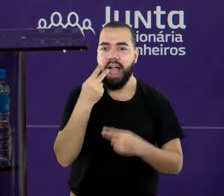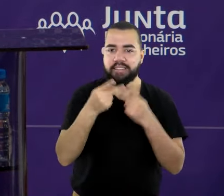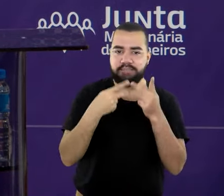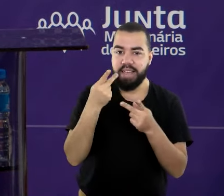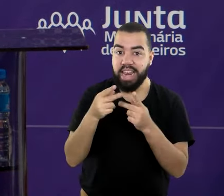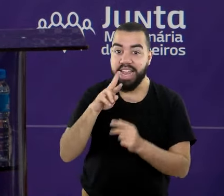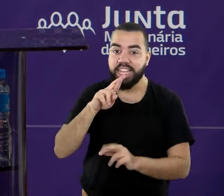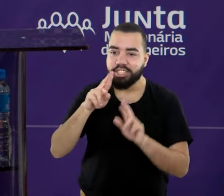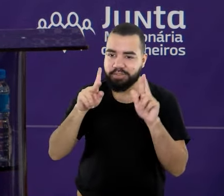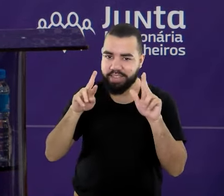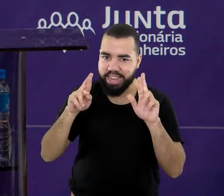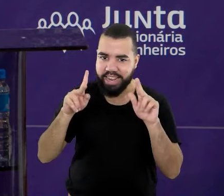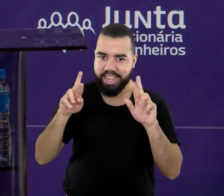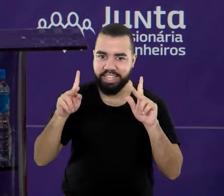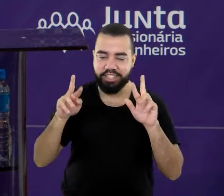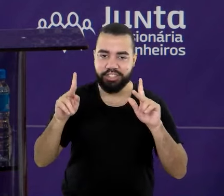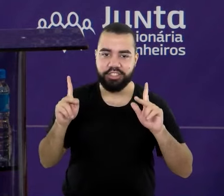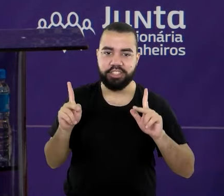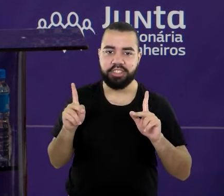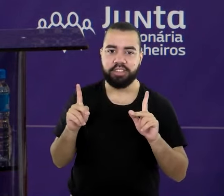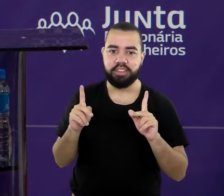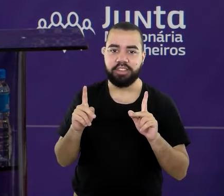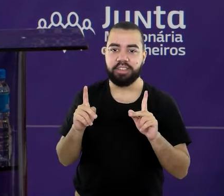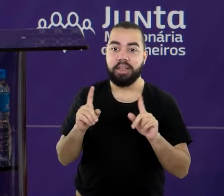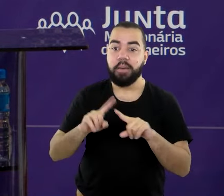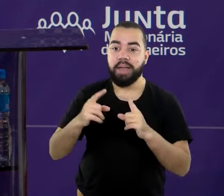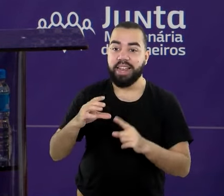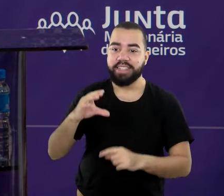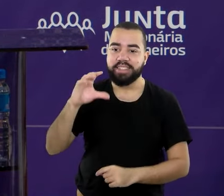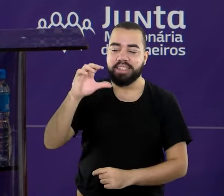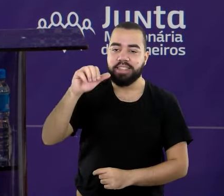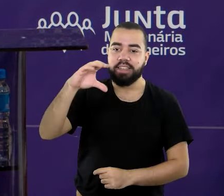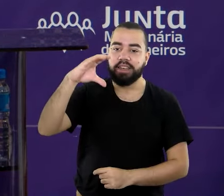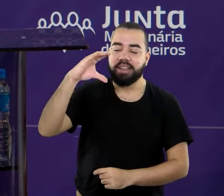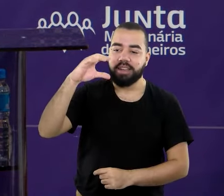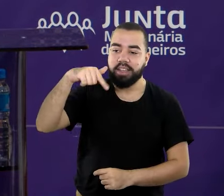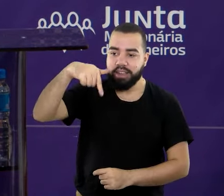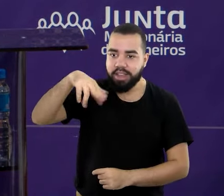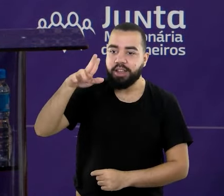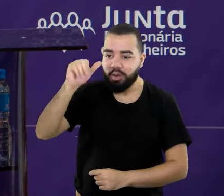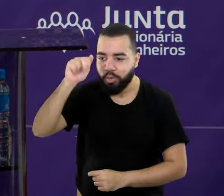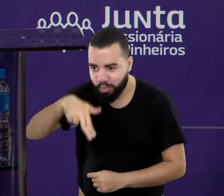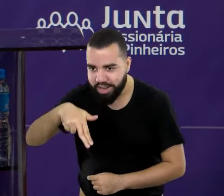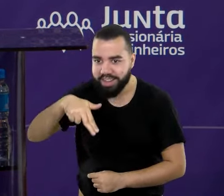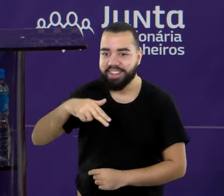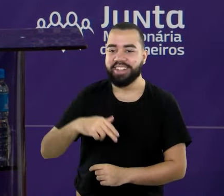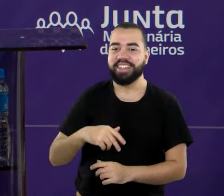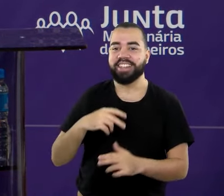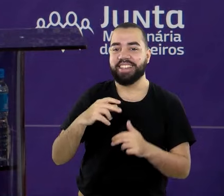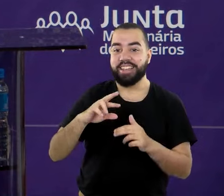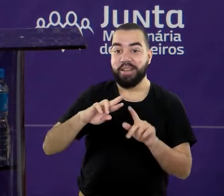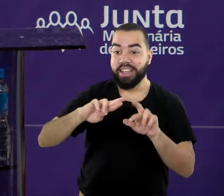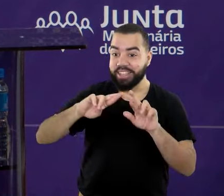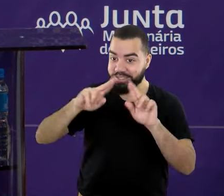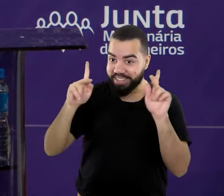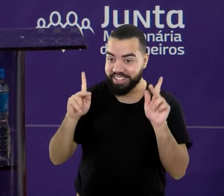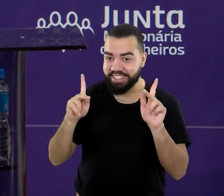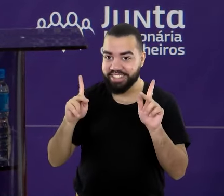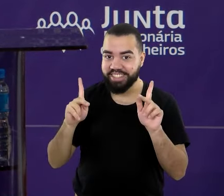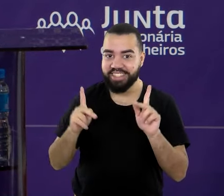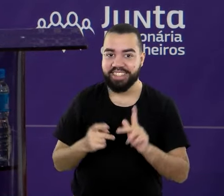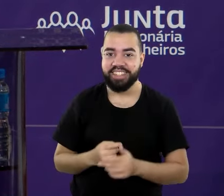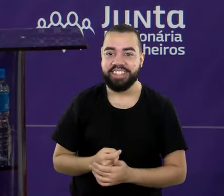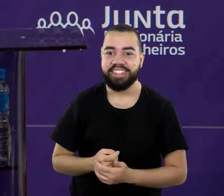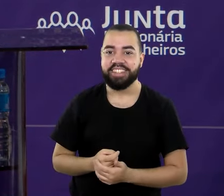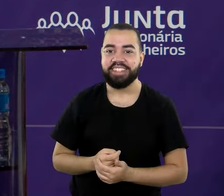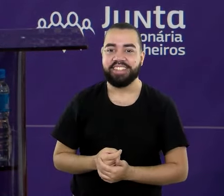errada, ele pronuncia assim, 권. Assim. 아마 기억나실지 모르겠습니다. 작년에 예배 참석하셨던